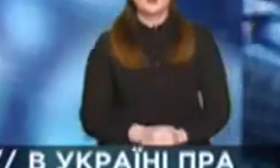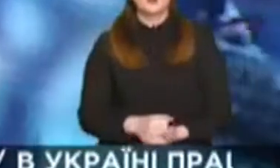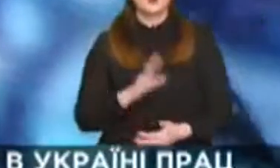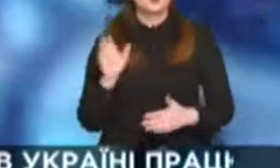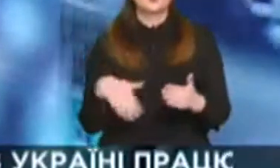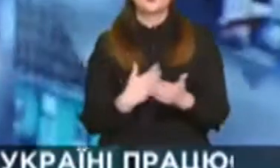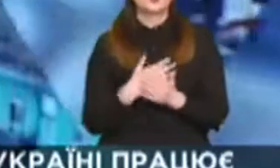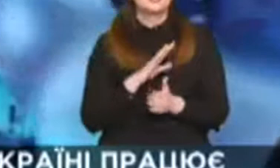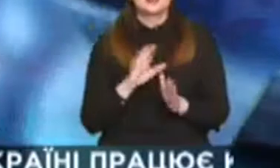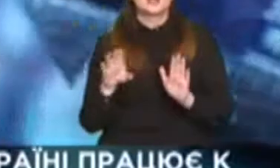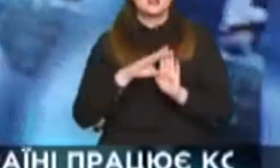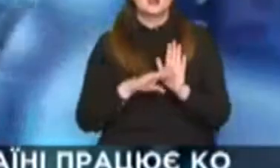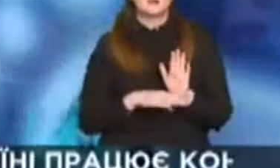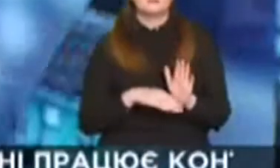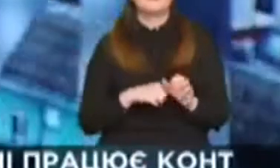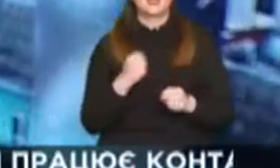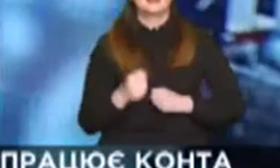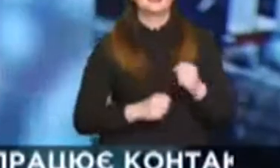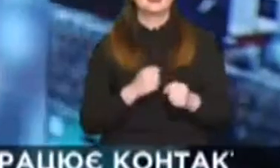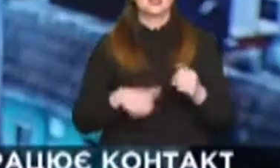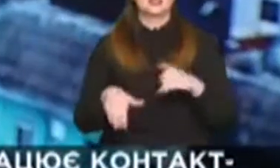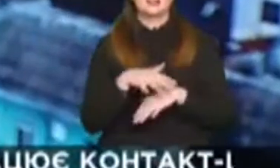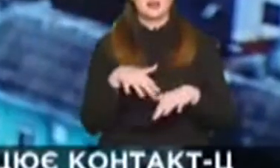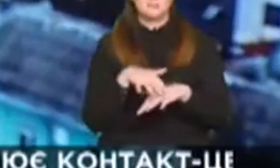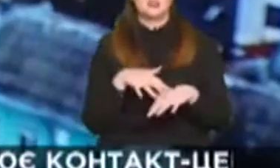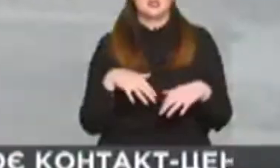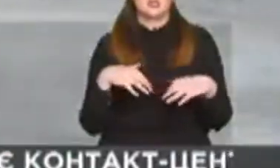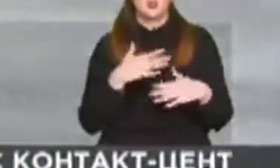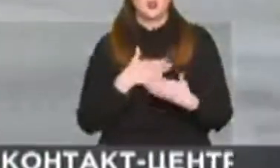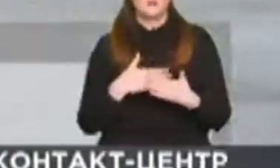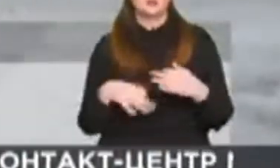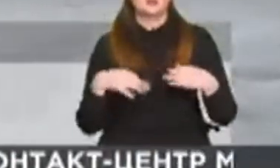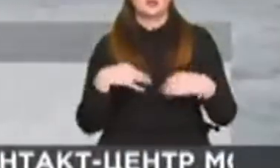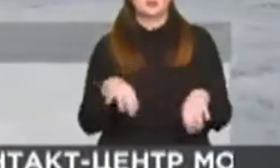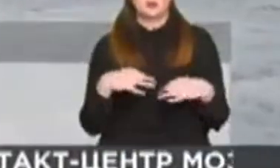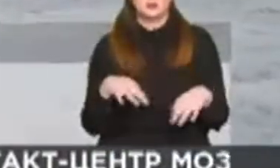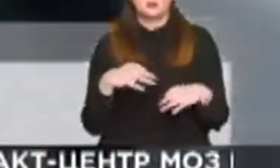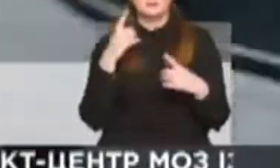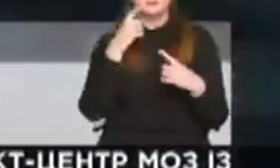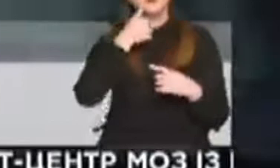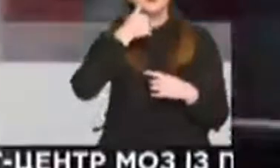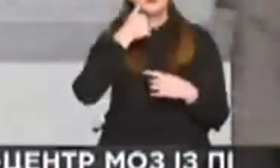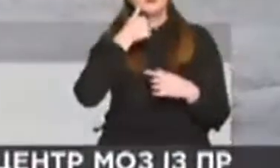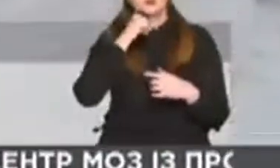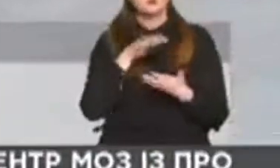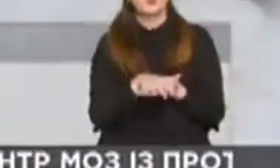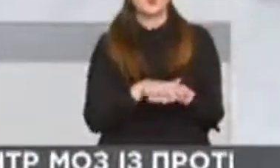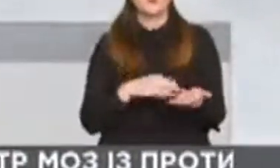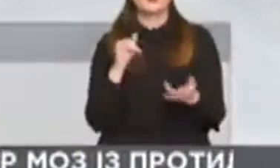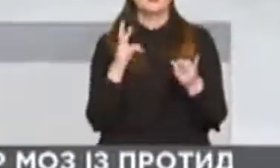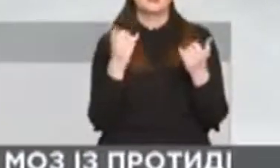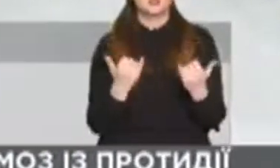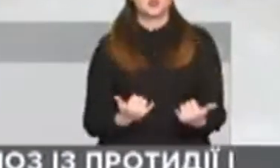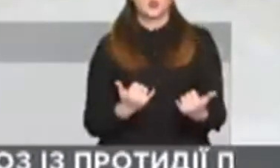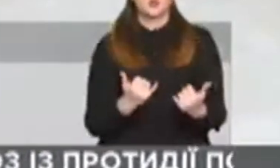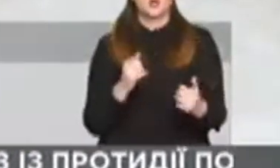Досі не за графіком їздить наземний громадський транспорт. Оперативний стан, оголошений Київпастрансом, напередодні продовжили і на